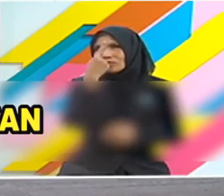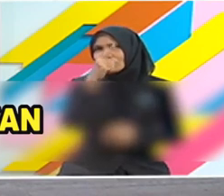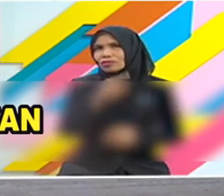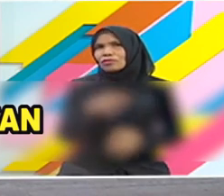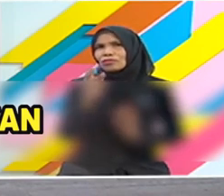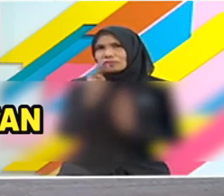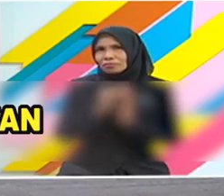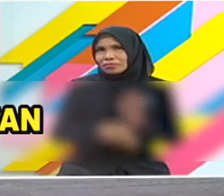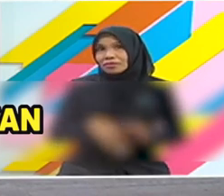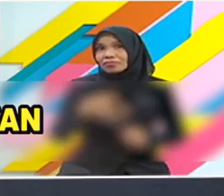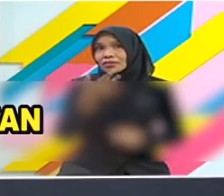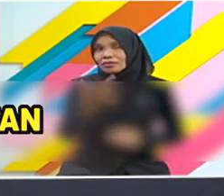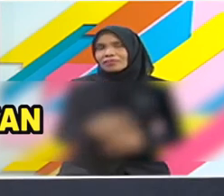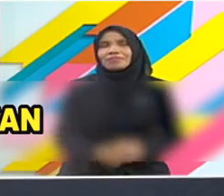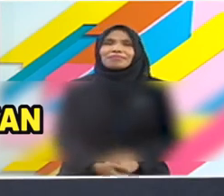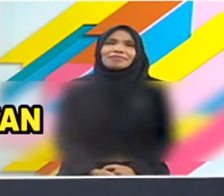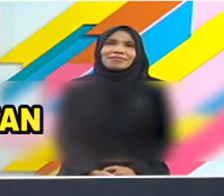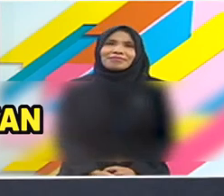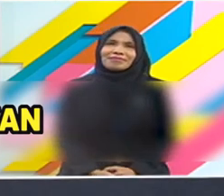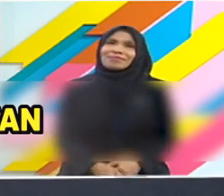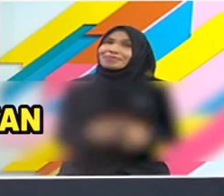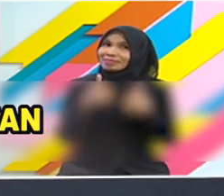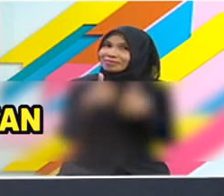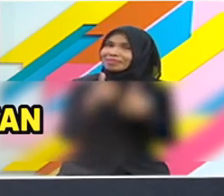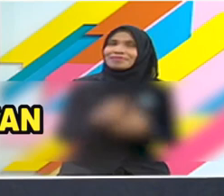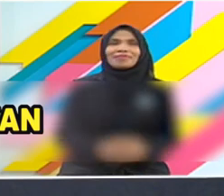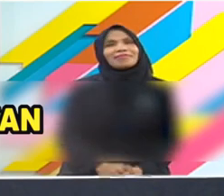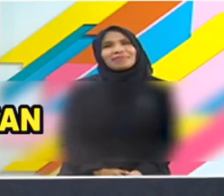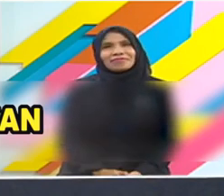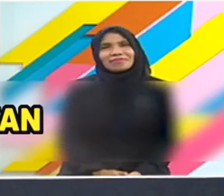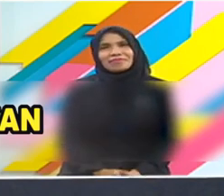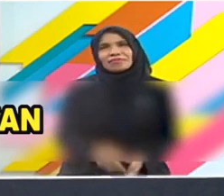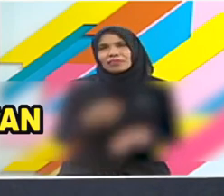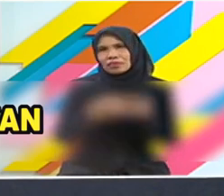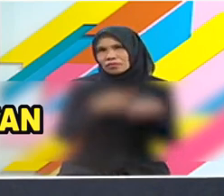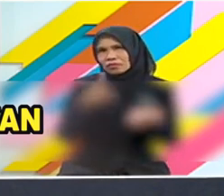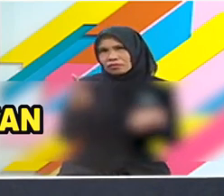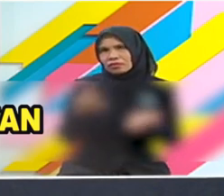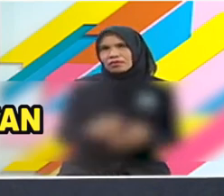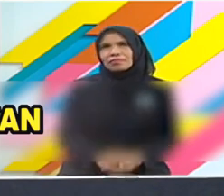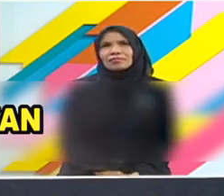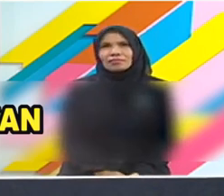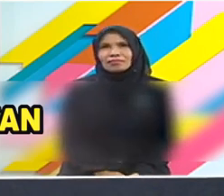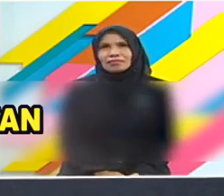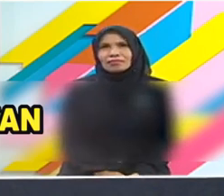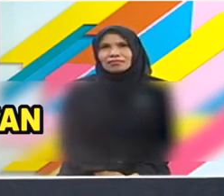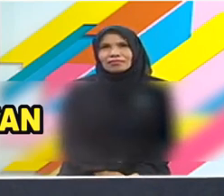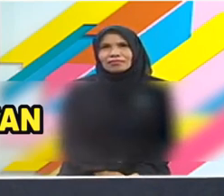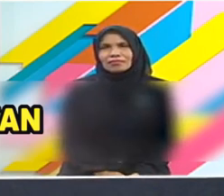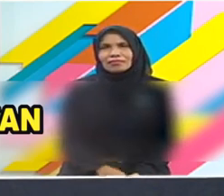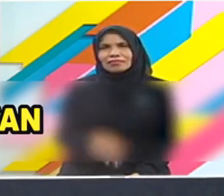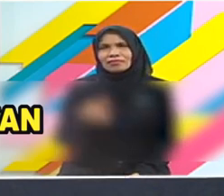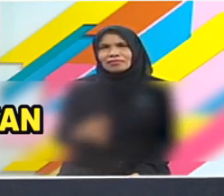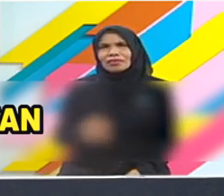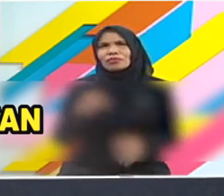merasa, Cikgu Syaira. Okey, bagus. Okey. Apakah rasa, jenis rasa yang paling utama yang